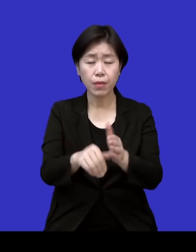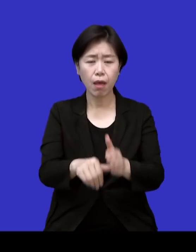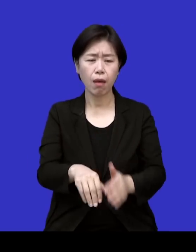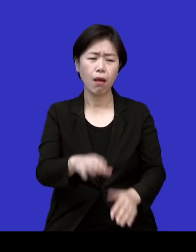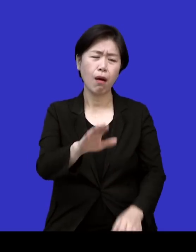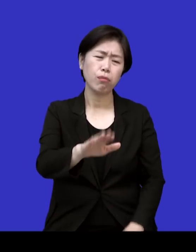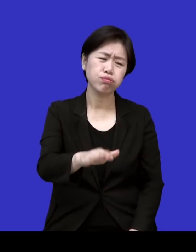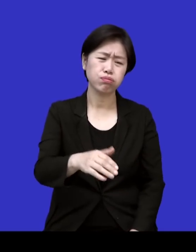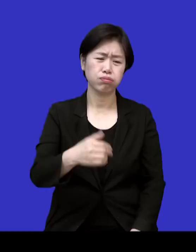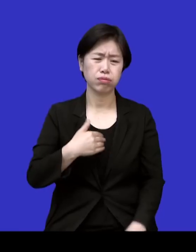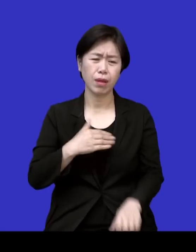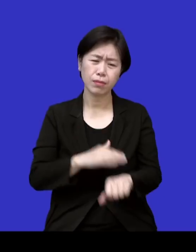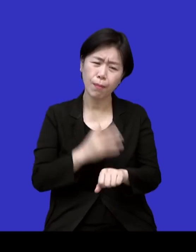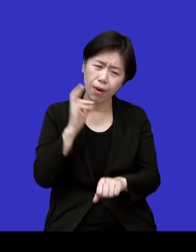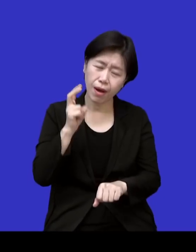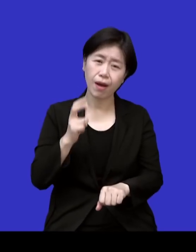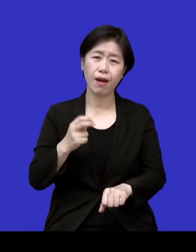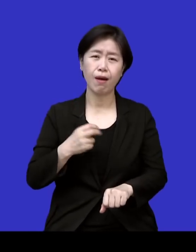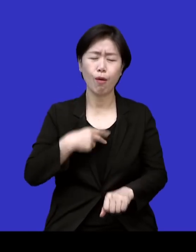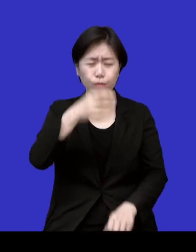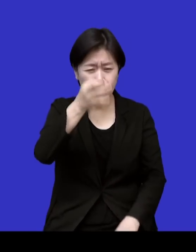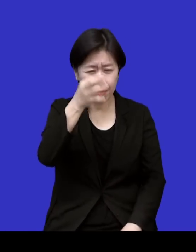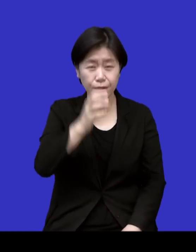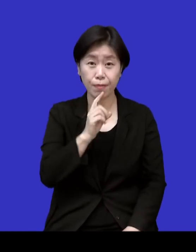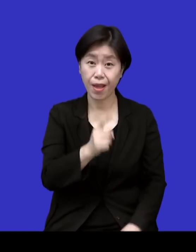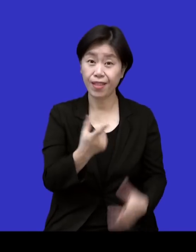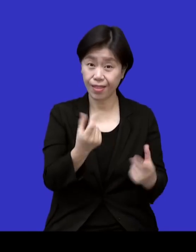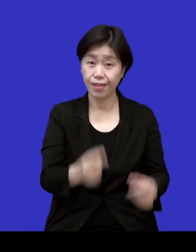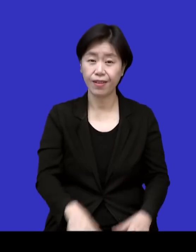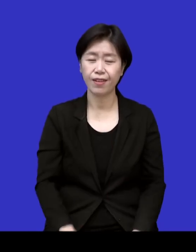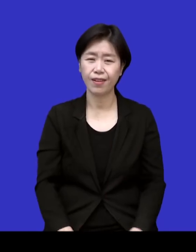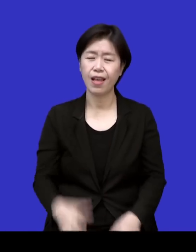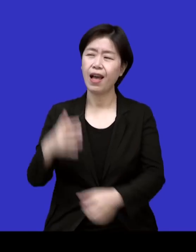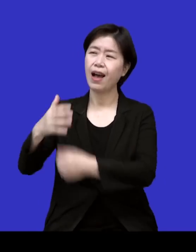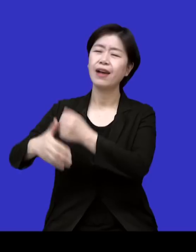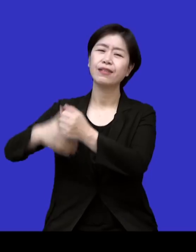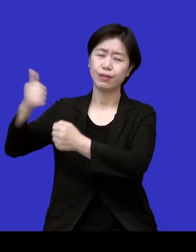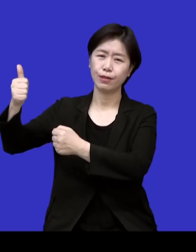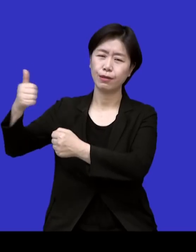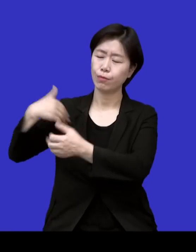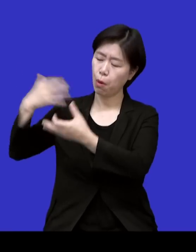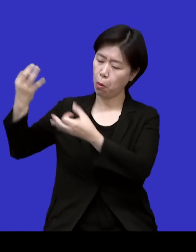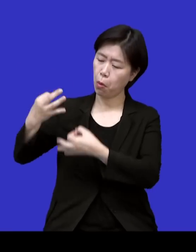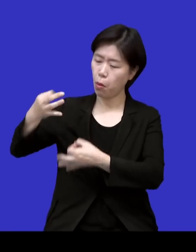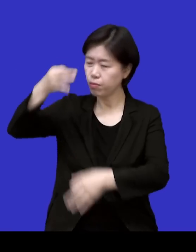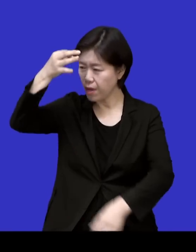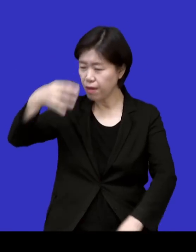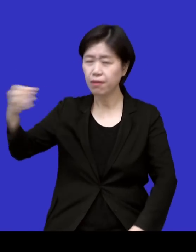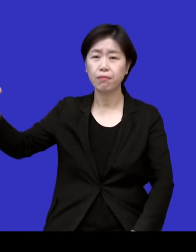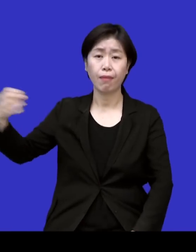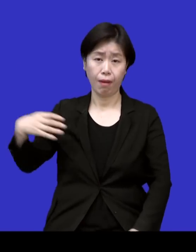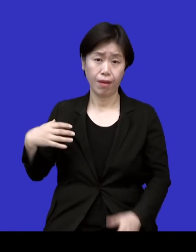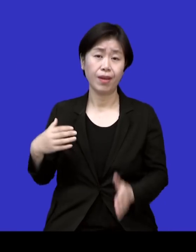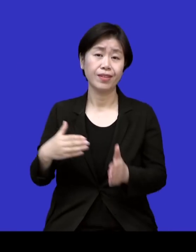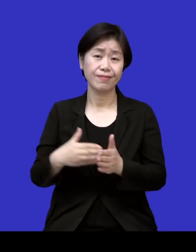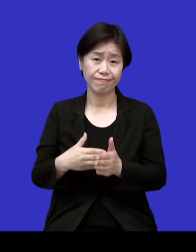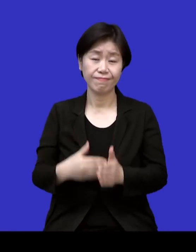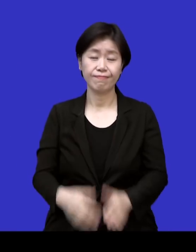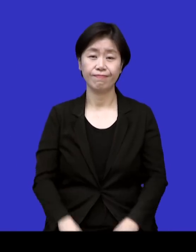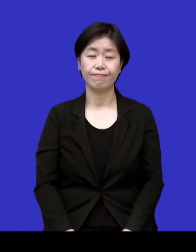괜히 부모 탓인 것 같아서 미안하다 그죠. 이런 얘기 하잖아요. 그런 마음이셨던 것 같아요. 미안하다고.